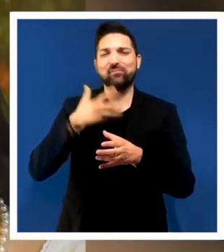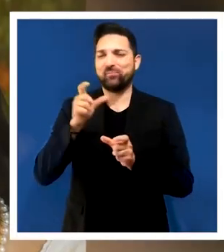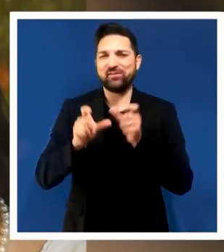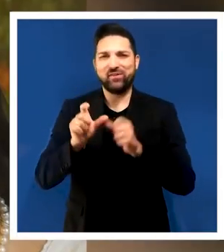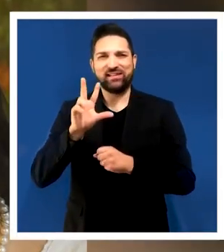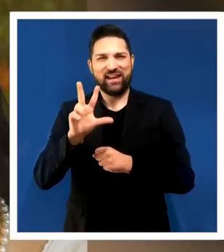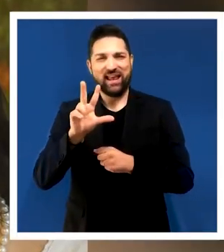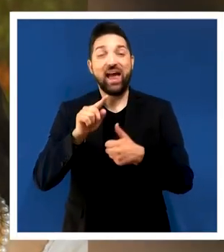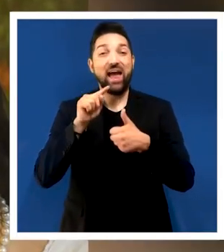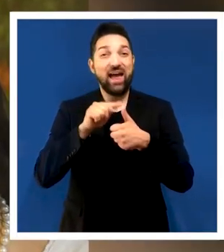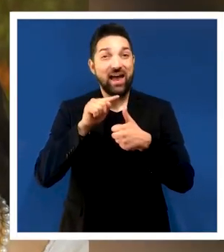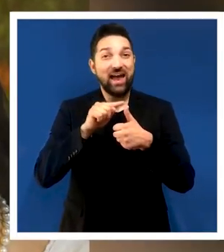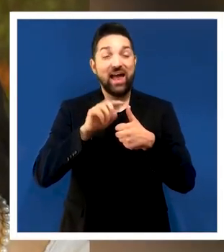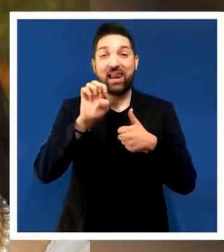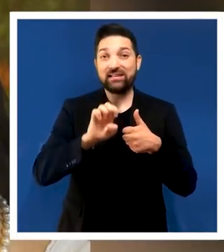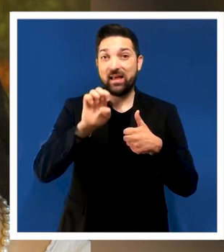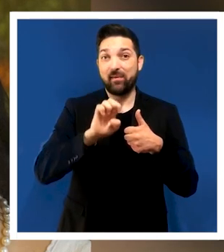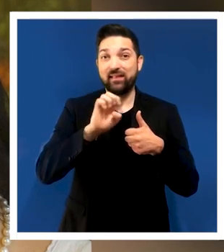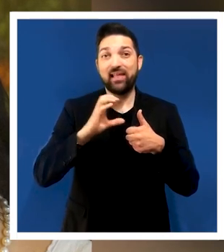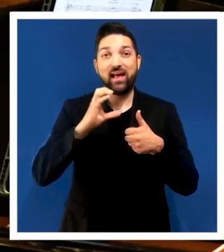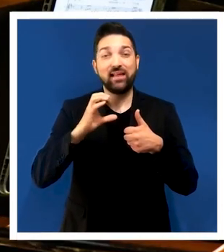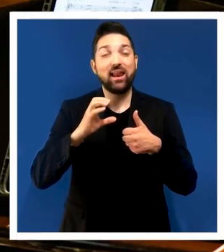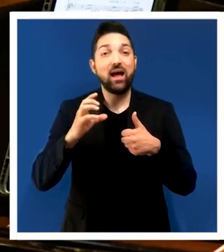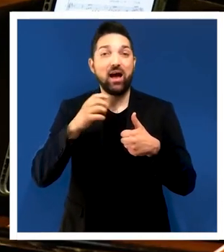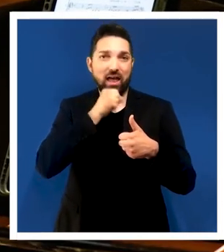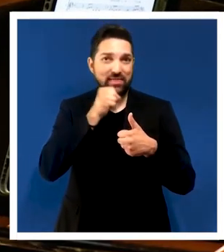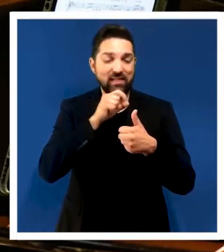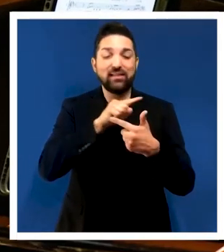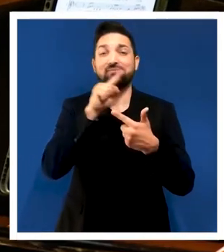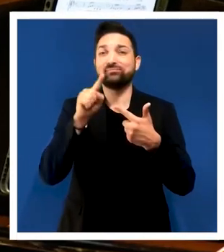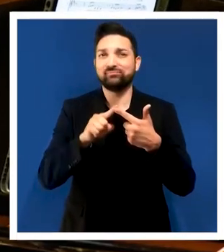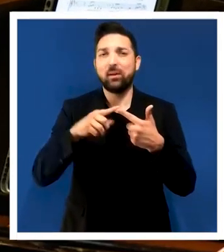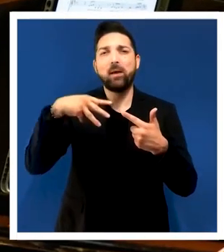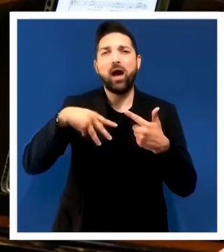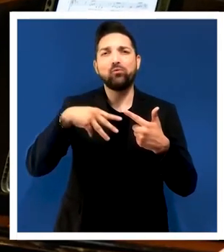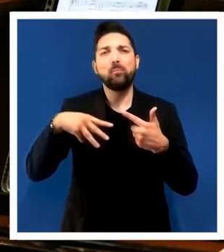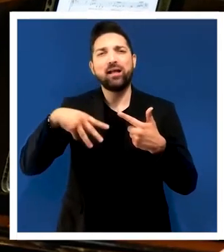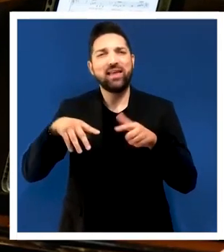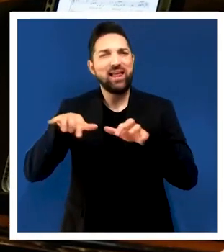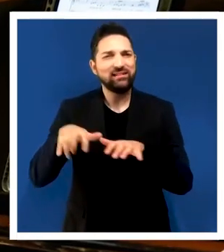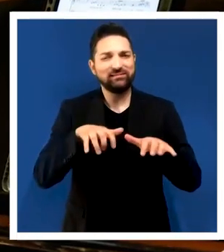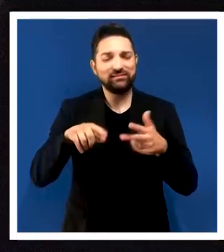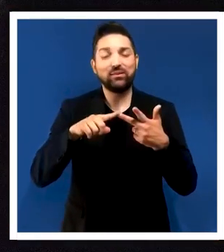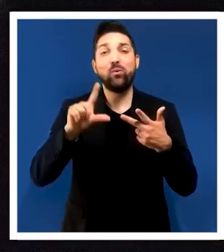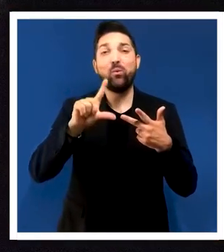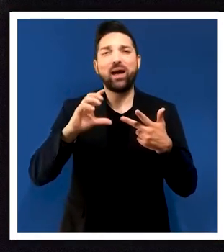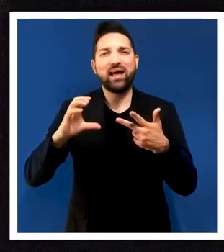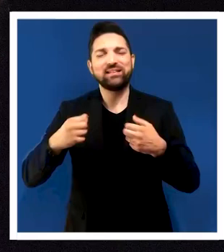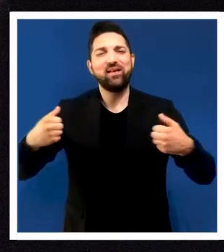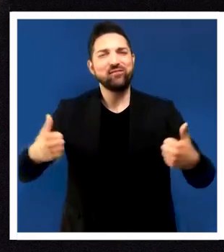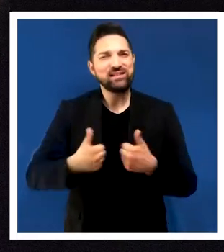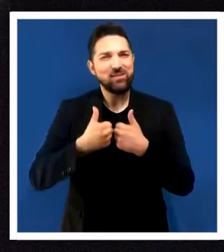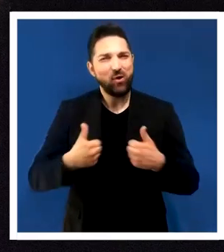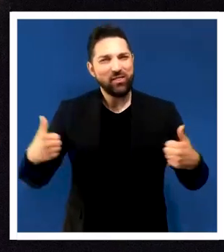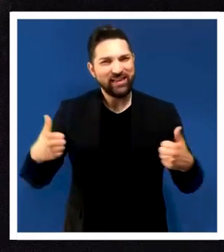tre elementi: la soprano Elisabetta Maddalena Cordella, Manuel Manieri al pianoforte e Luca Casadei alla fisarmonica.